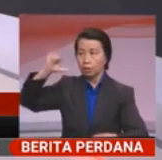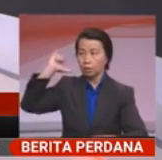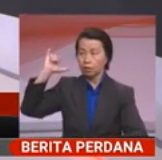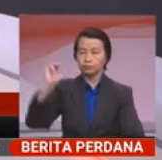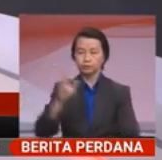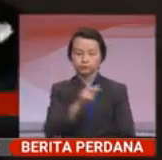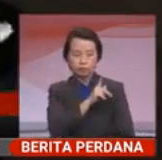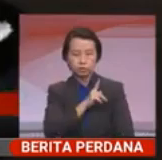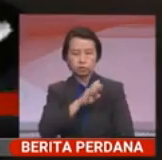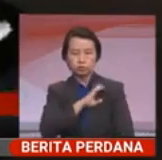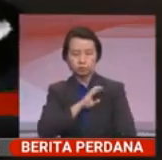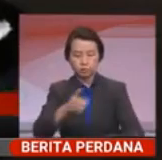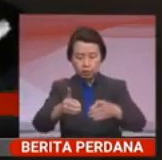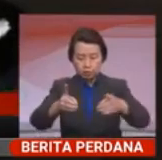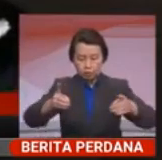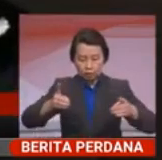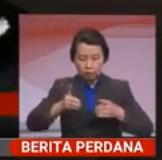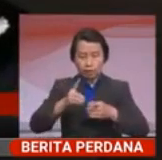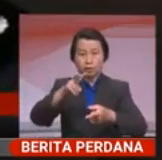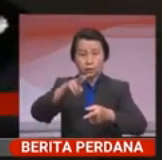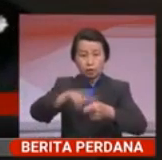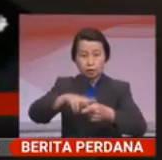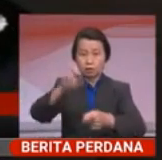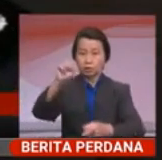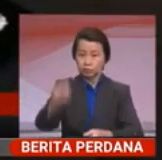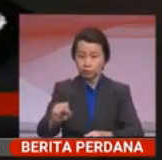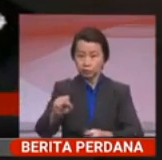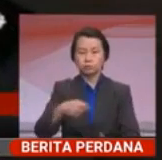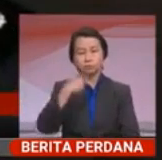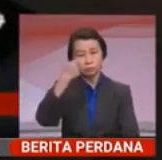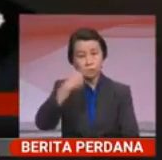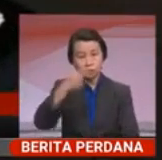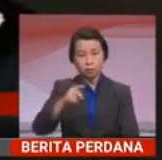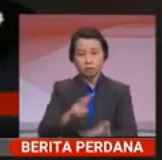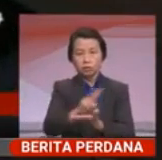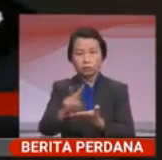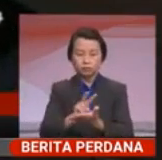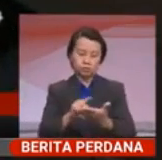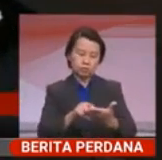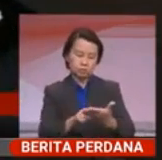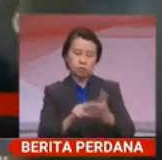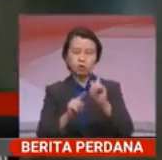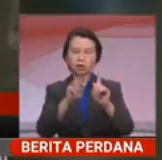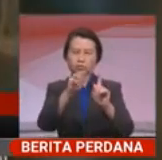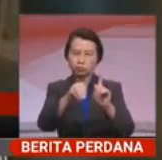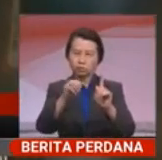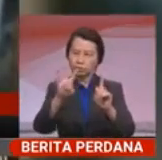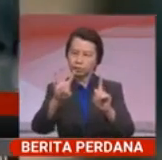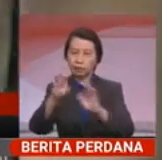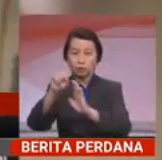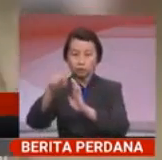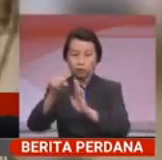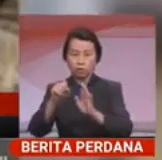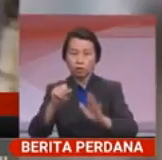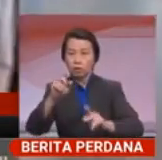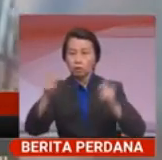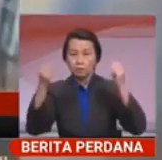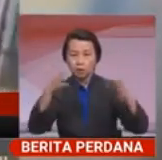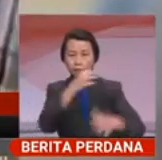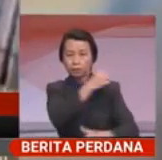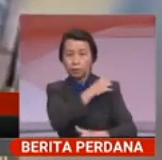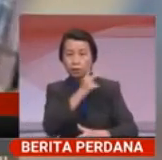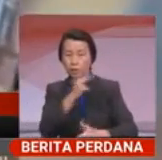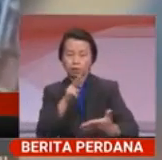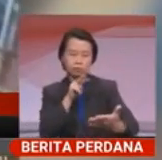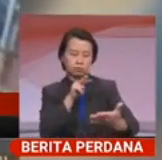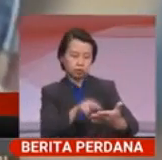Polis Daerah Klang Selatan, ACP Syamsul Amar Ramli berkata, video berdurasi 1 minit 4 saat itu ditonton oleh pegawai